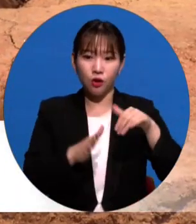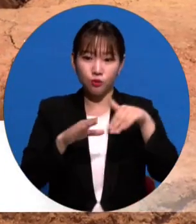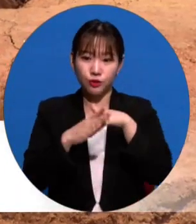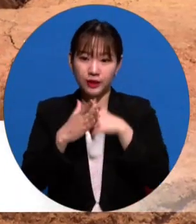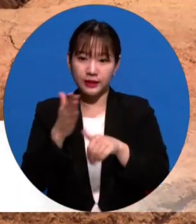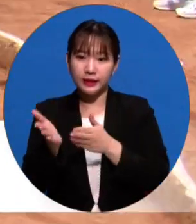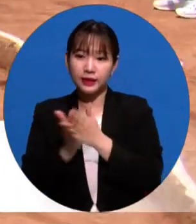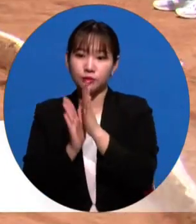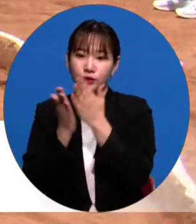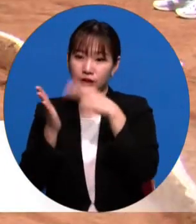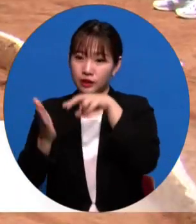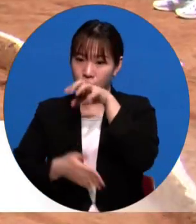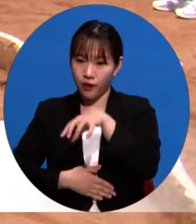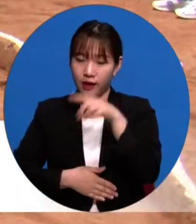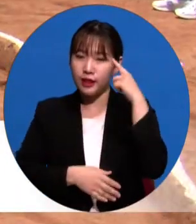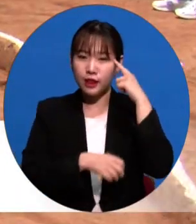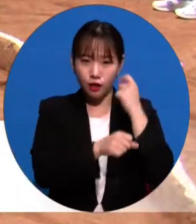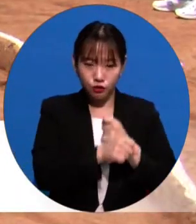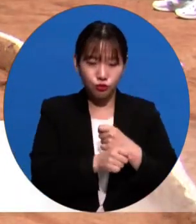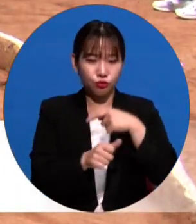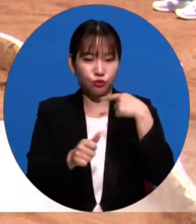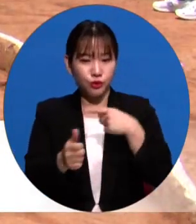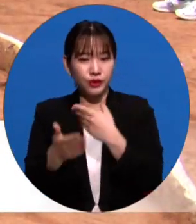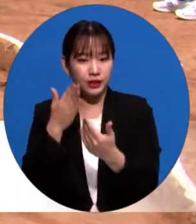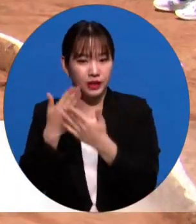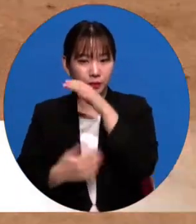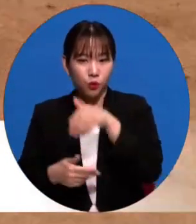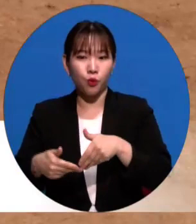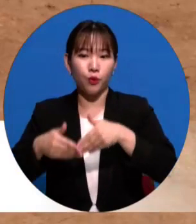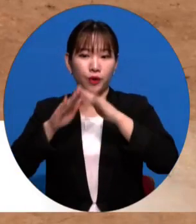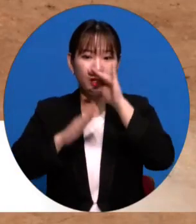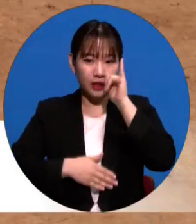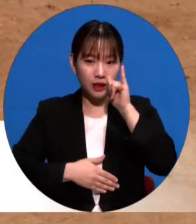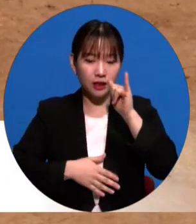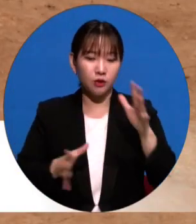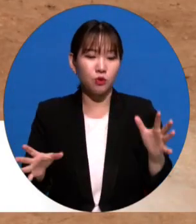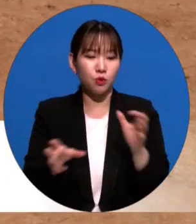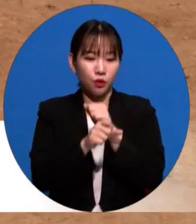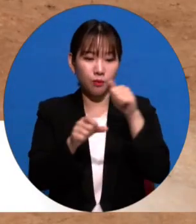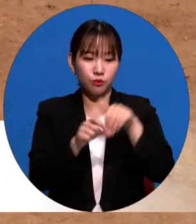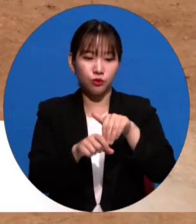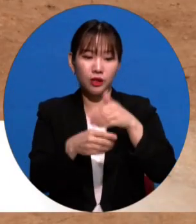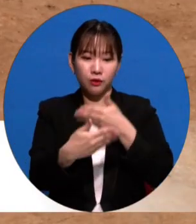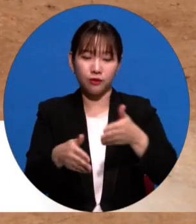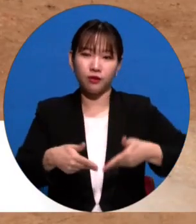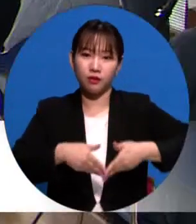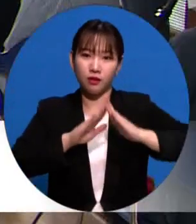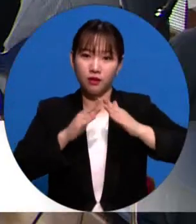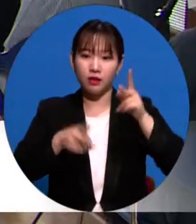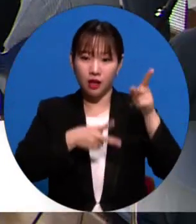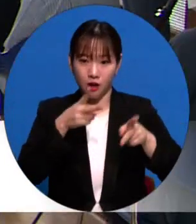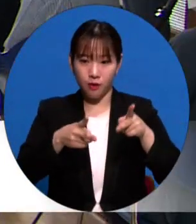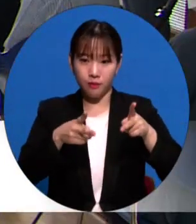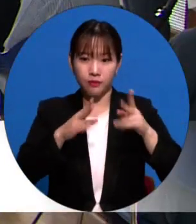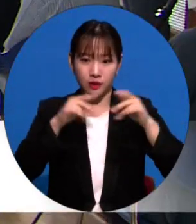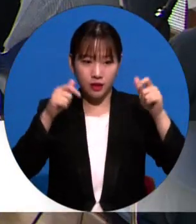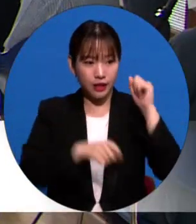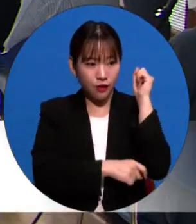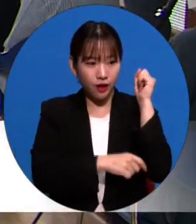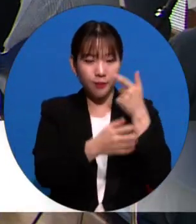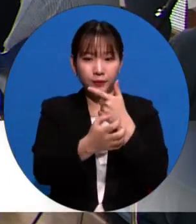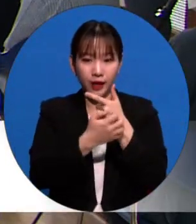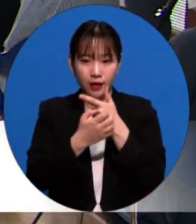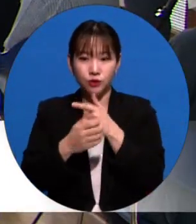전문 도서관 연구 교육 체험 시설 등을 갖춘 종합문화공간을 조성하는 사업으로 전남에서는 영암과